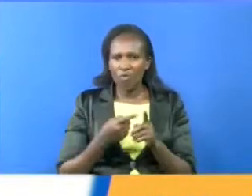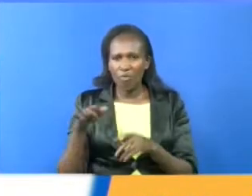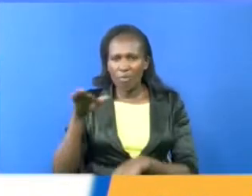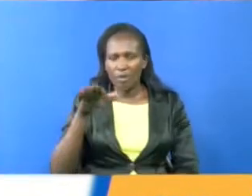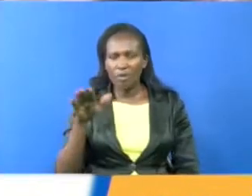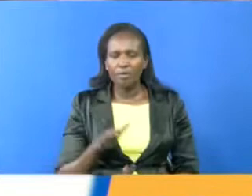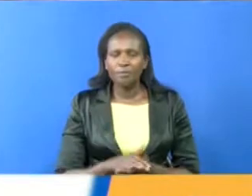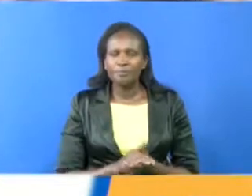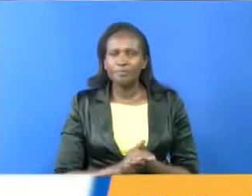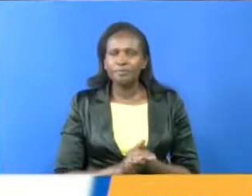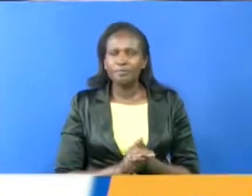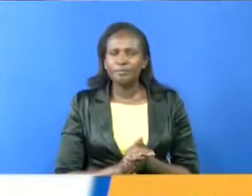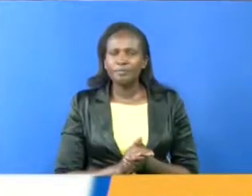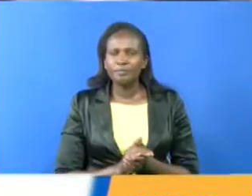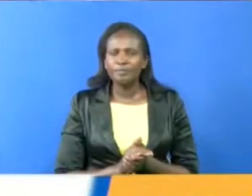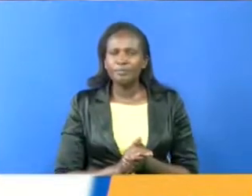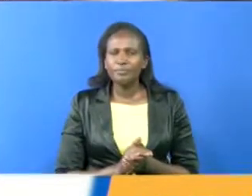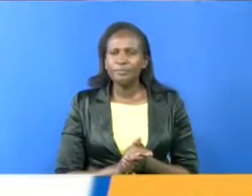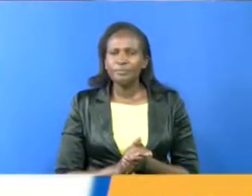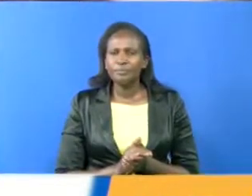hilo.